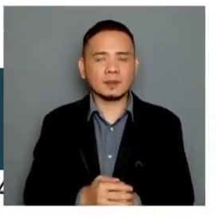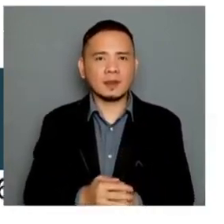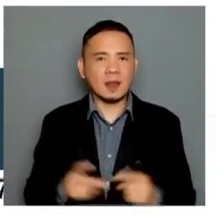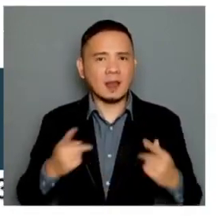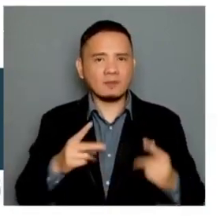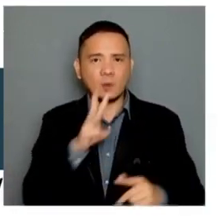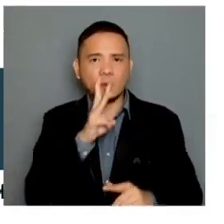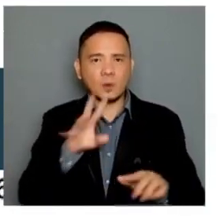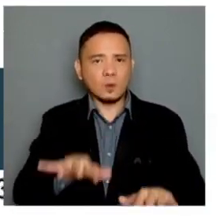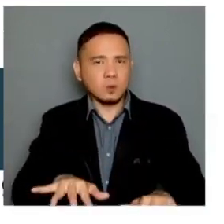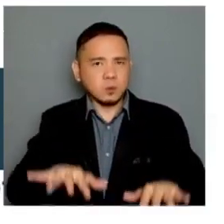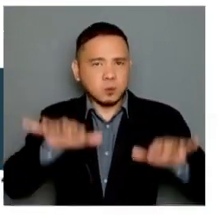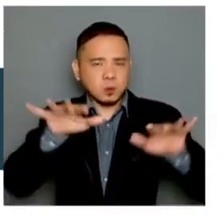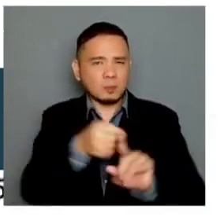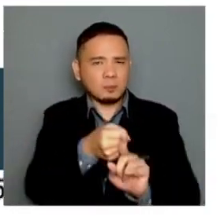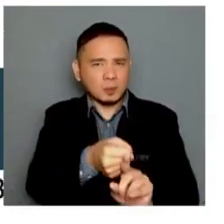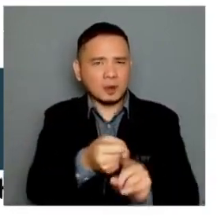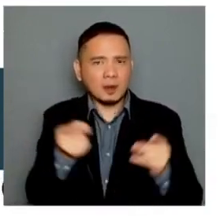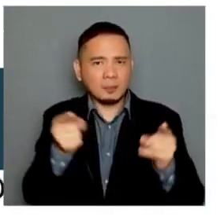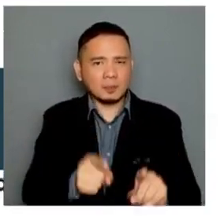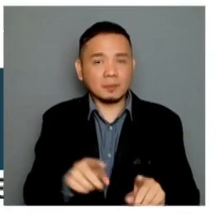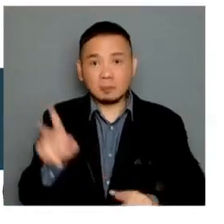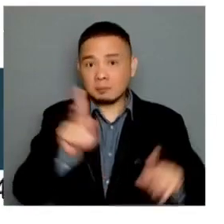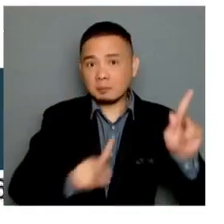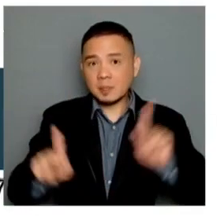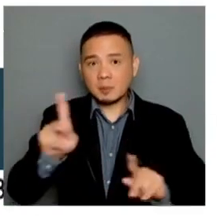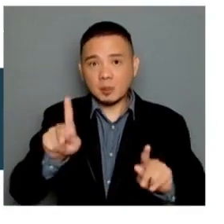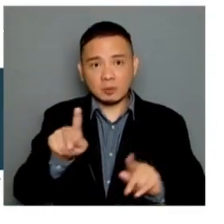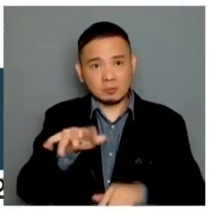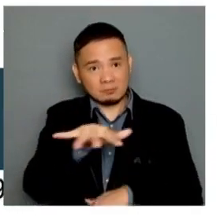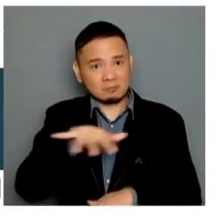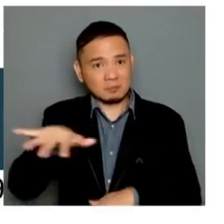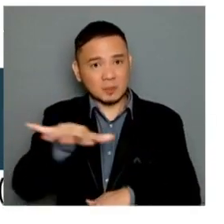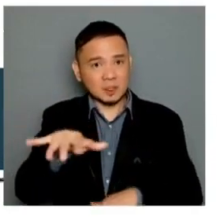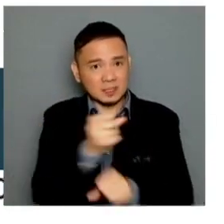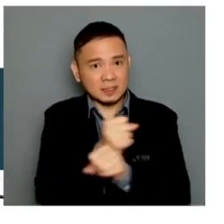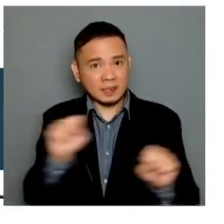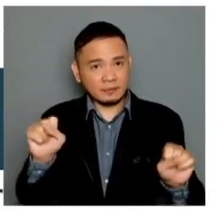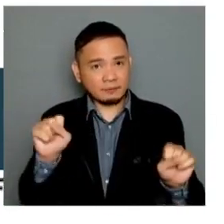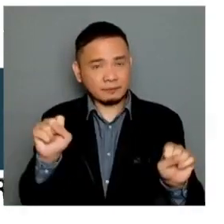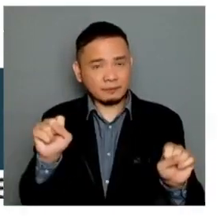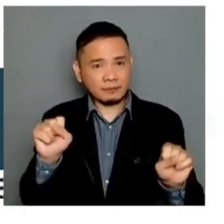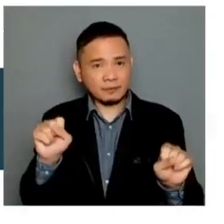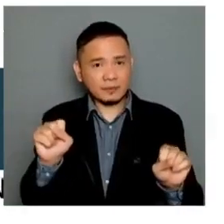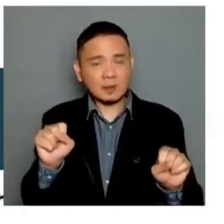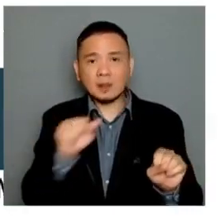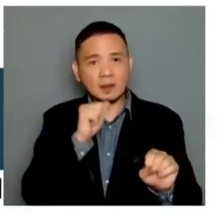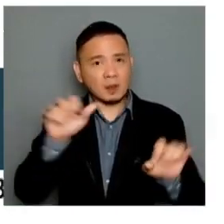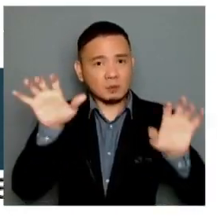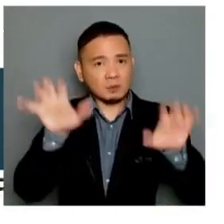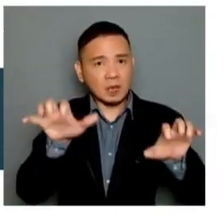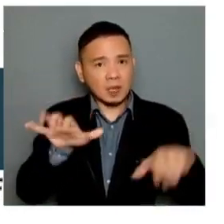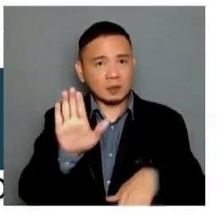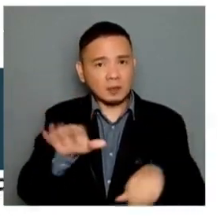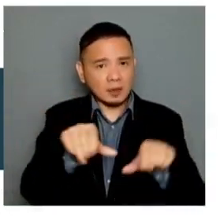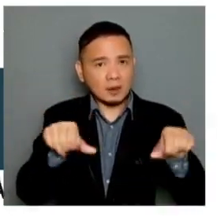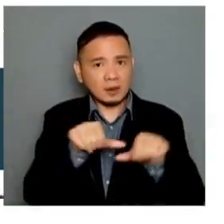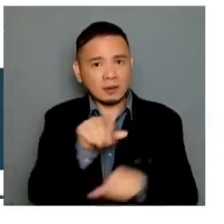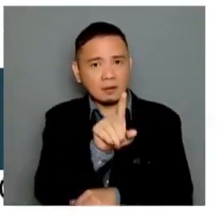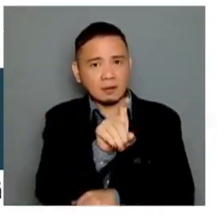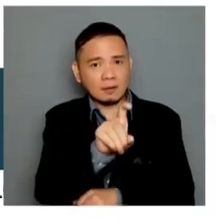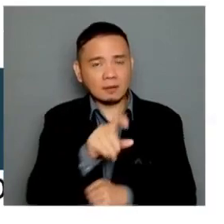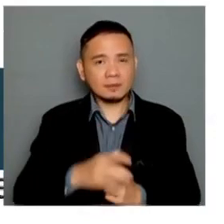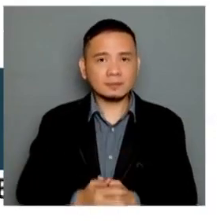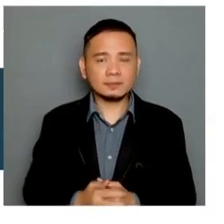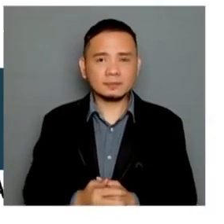ano? So itong mga residenteng ito, ligtas na ba sila sa panganib? Hindi na ba uulan sa kanilang mga areas?